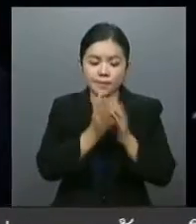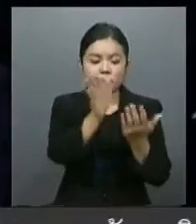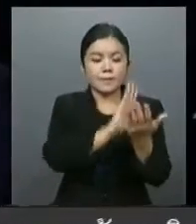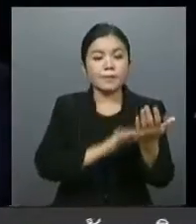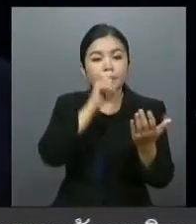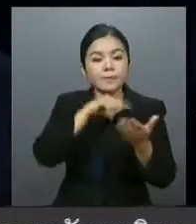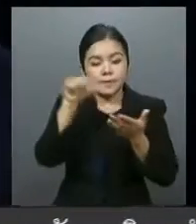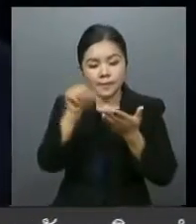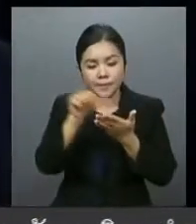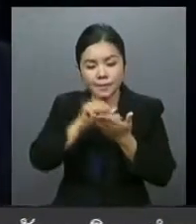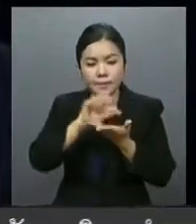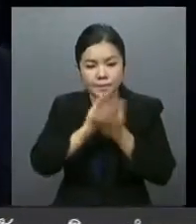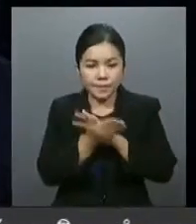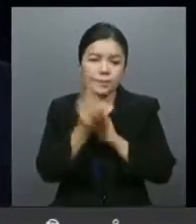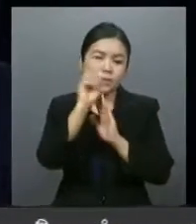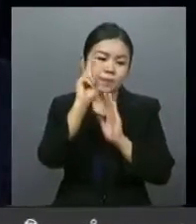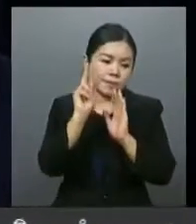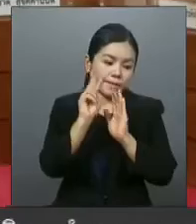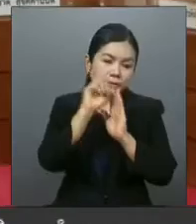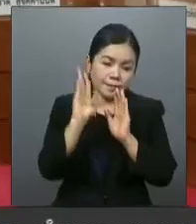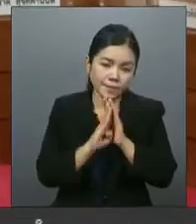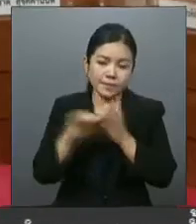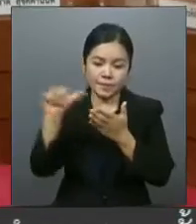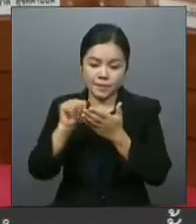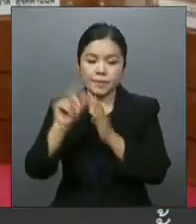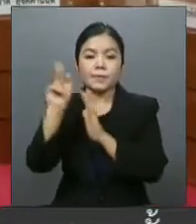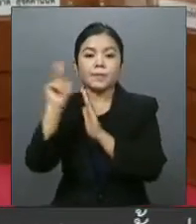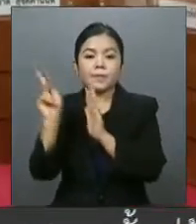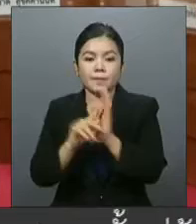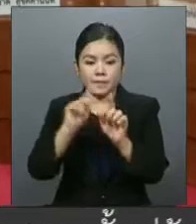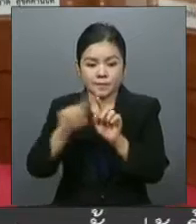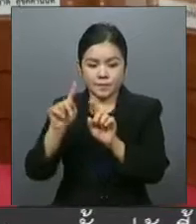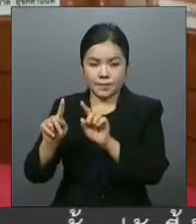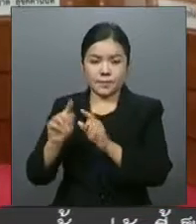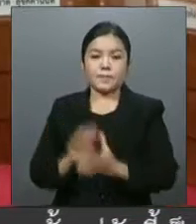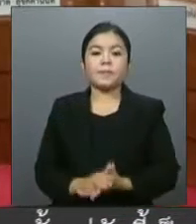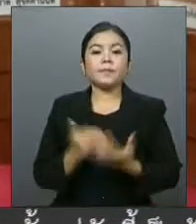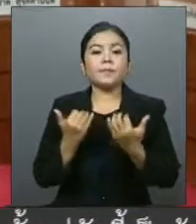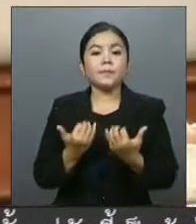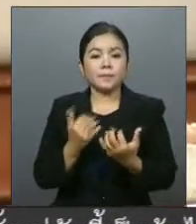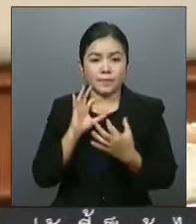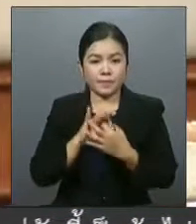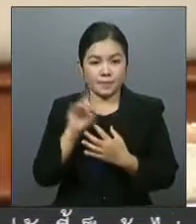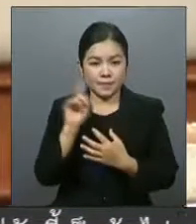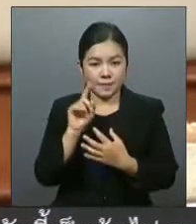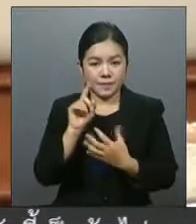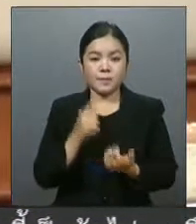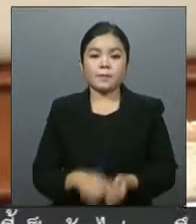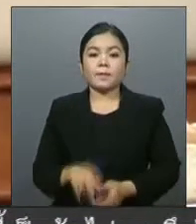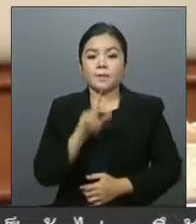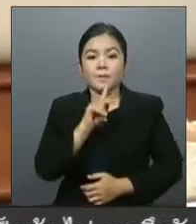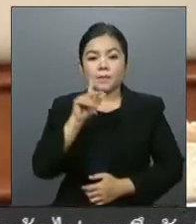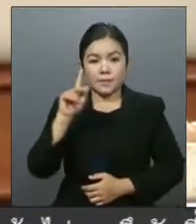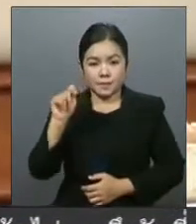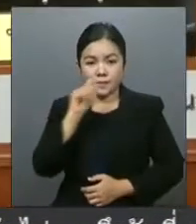ไขกฎหมายระเบียบต่างๆของเรานะครับ และด้วยความเชื่อมโยงในทางปฏิบัติกกต.เตรียมเสนอให้กร